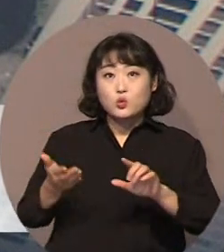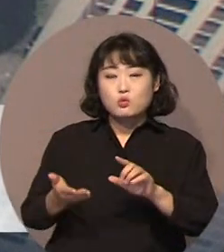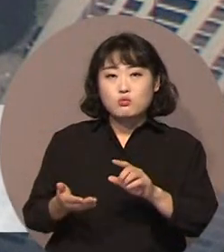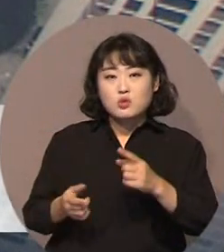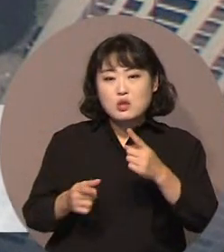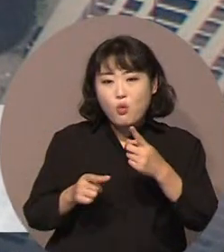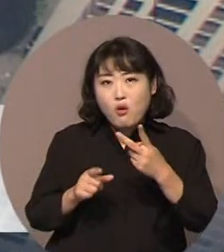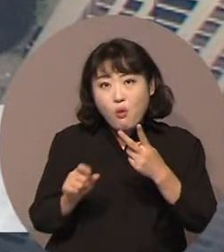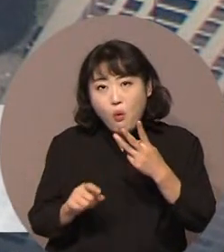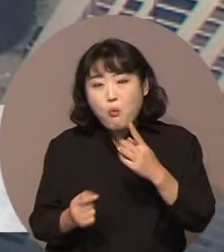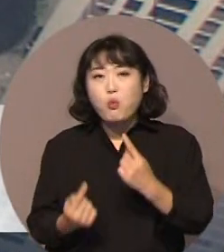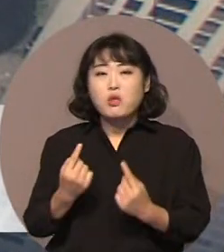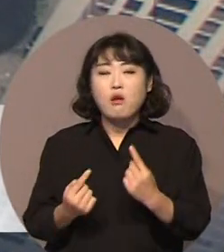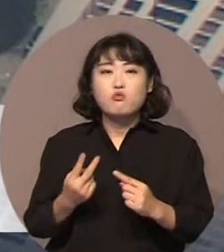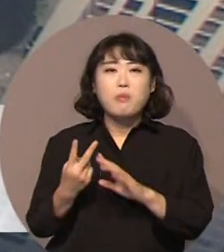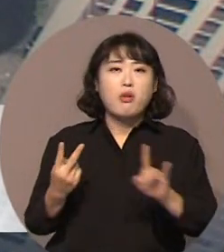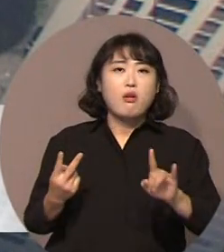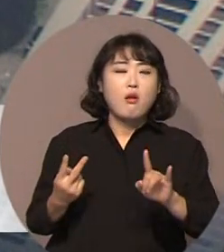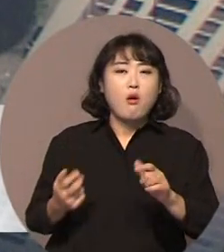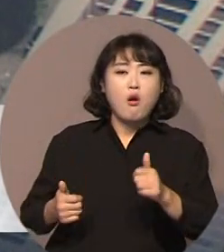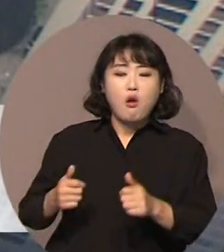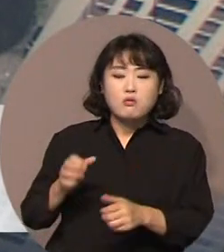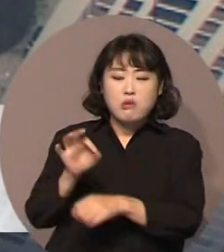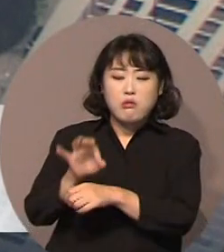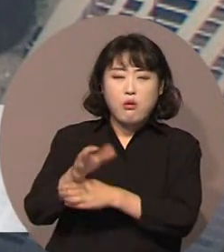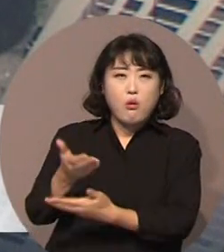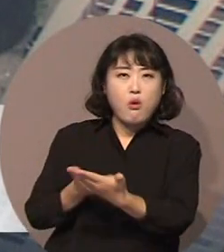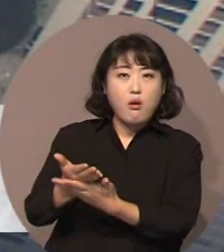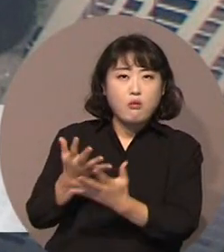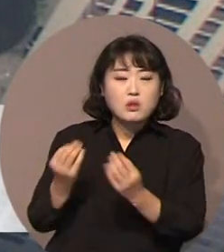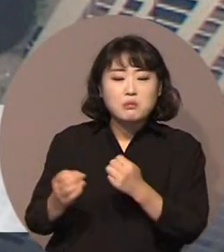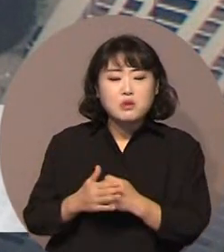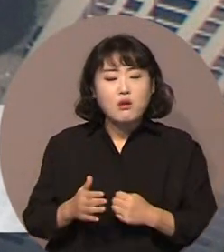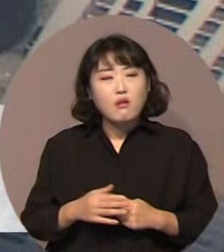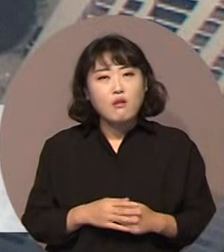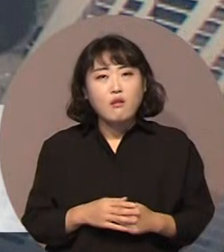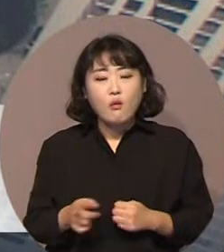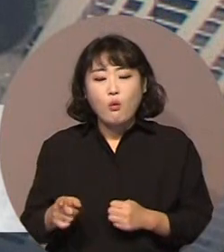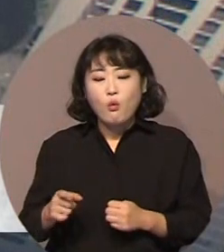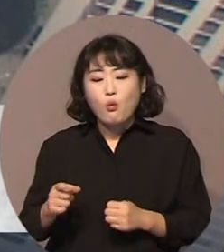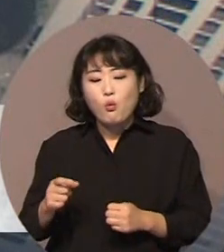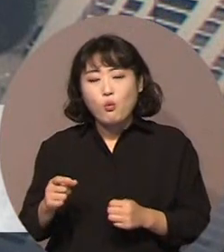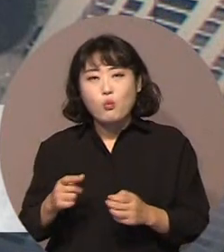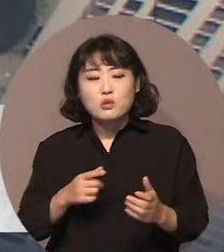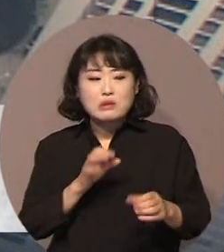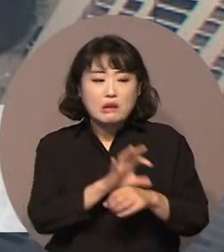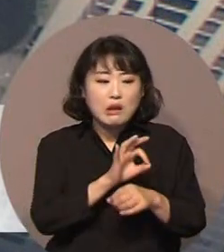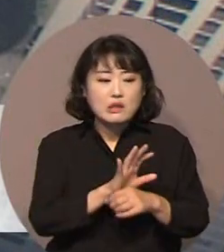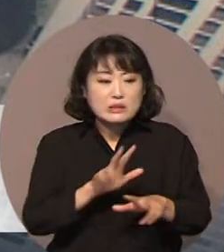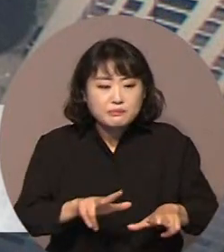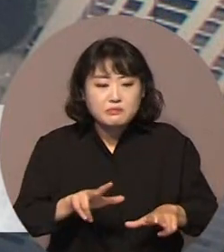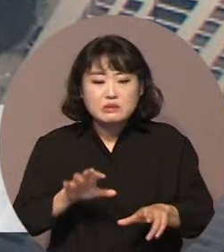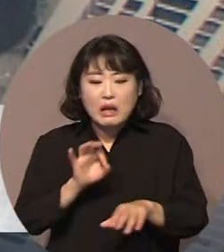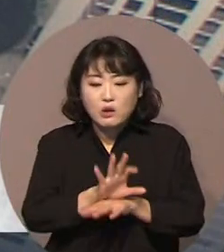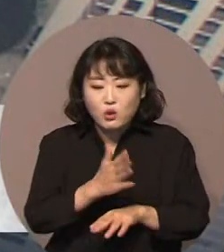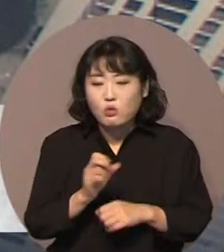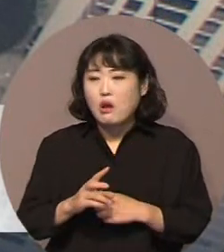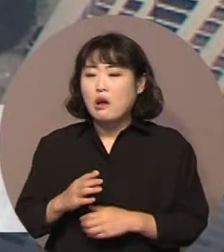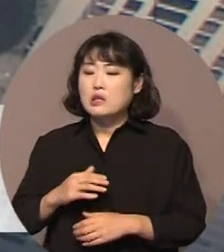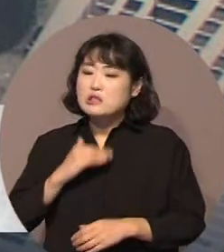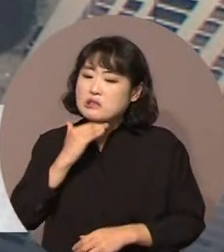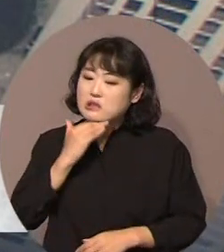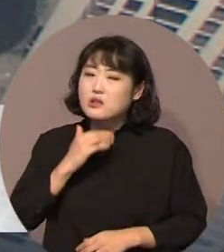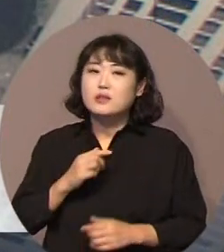금리 인상 등 불확실성이 남아있어 좀 더 지켜봐야 한다는 신중론도 여전합니다. 김지혜 기자가 지역 부동산